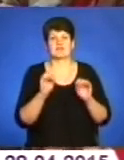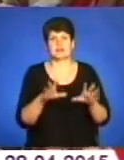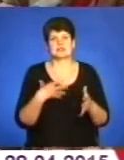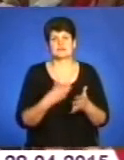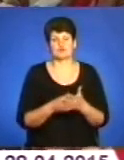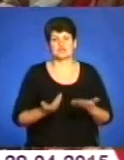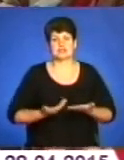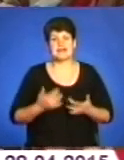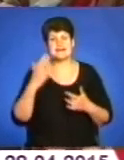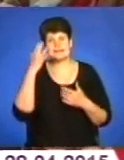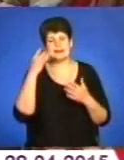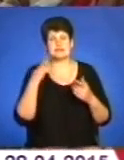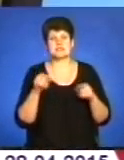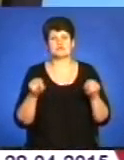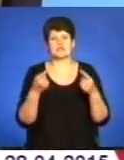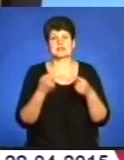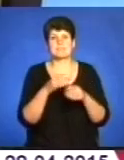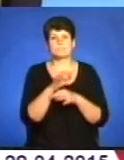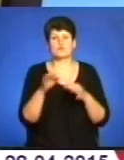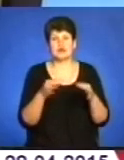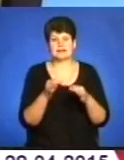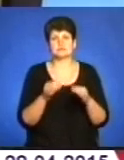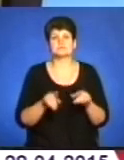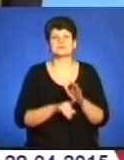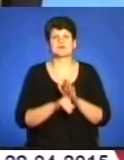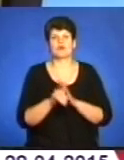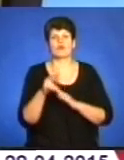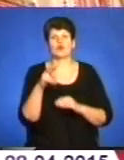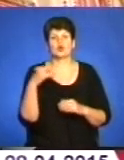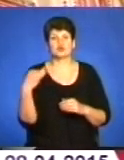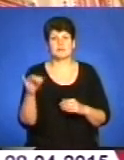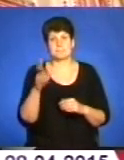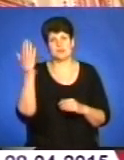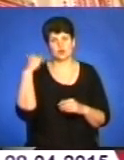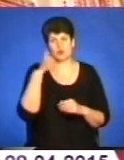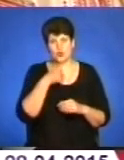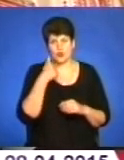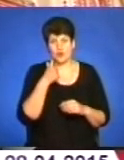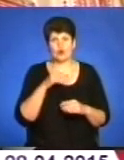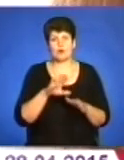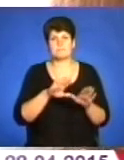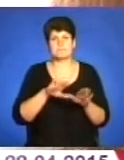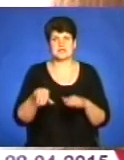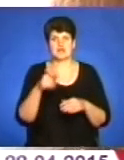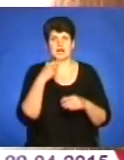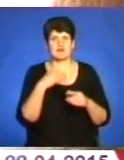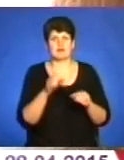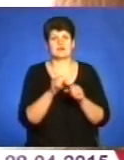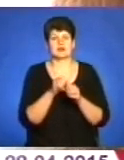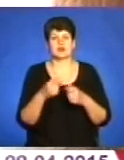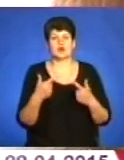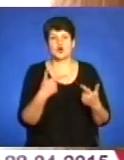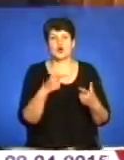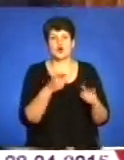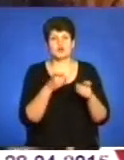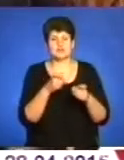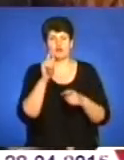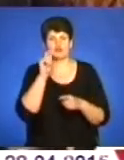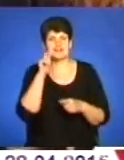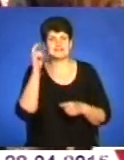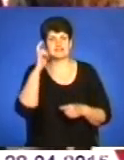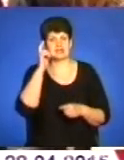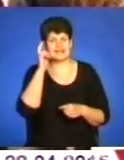створити проект «Книга «Звитяги Євромайдану» зародилася у лютому минулого року після кривавих розстрілів українців у Києві. Всі ми